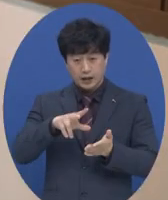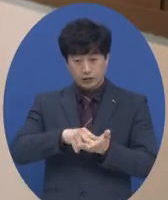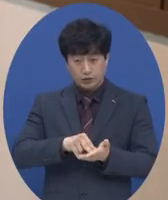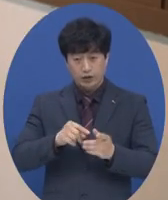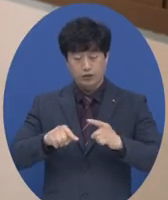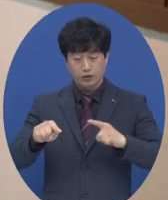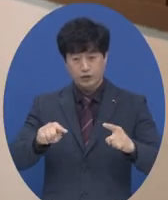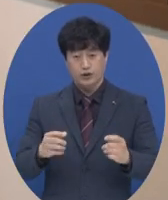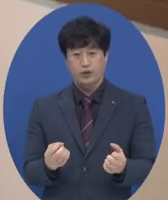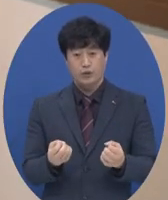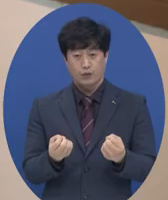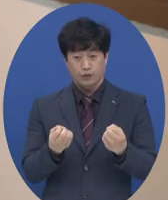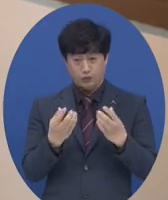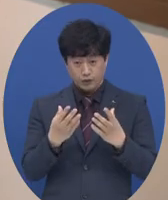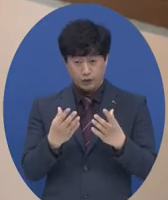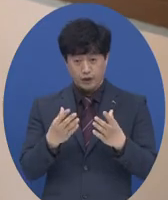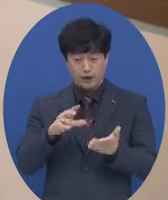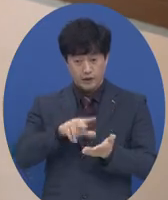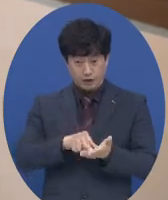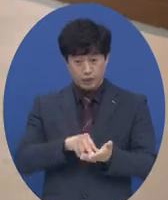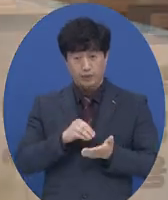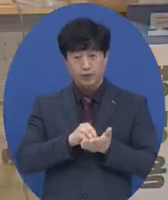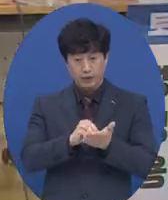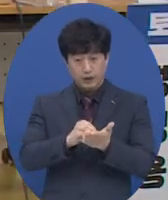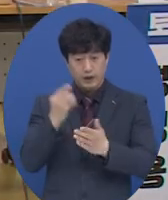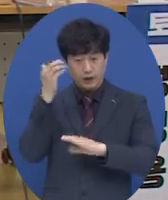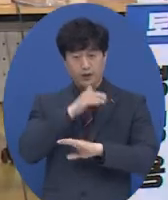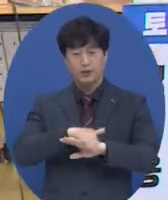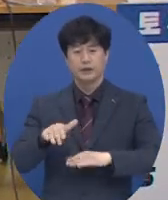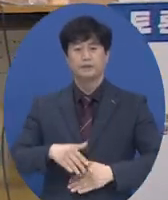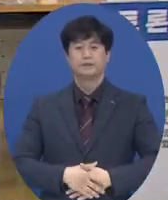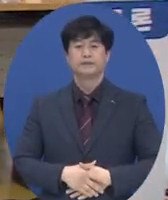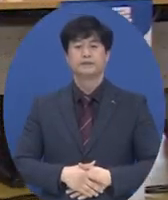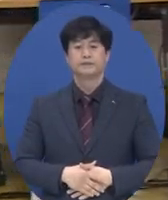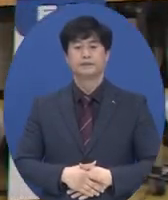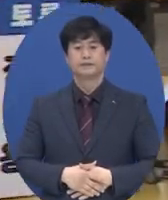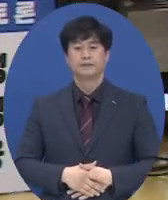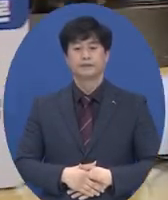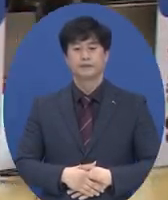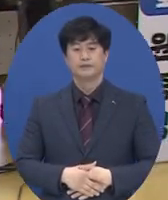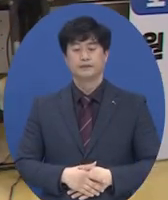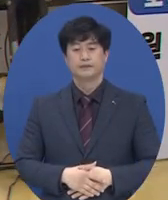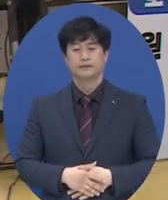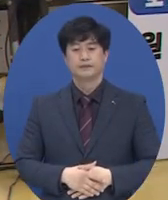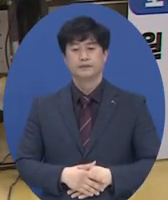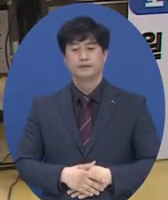정책토론 대축제 의제로 다룰 예정입니다. 경기지TV 구영슬입니다.